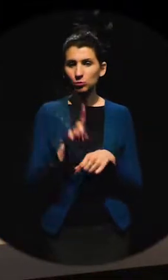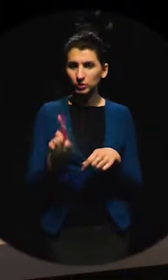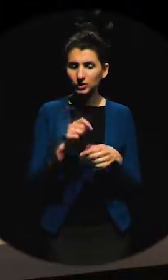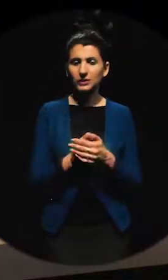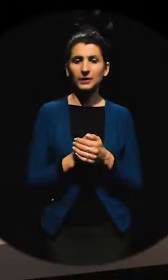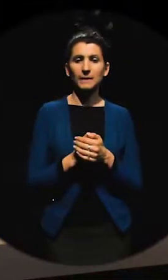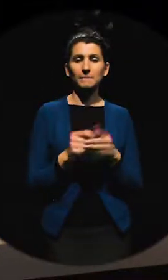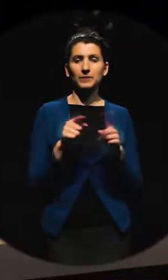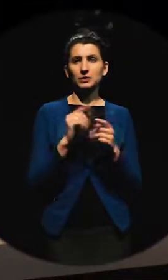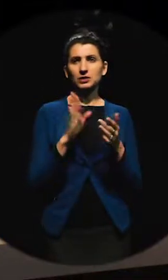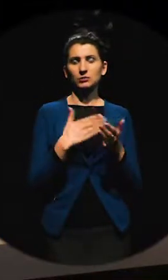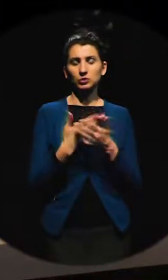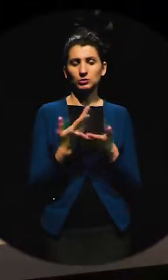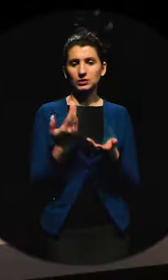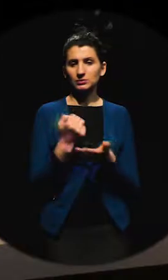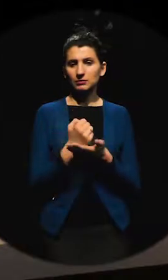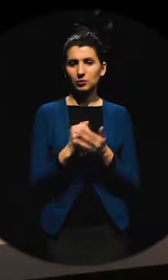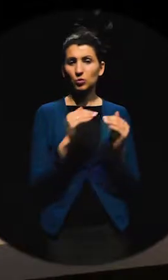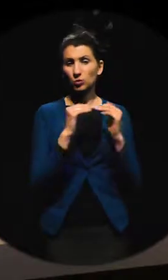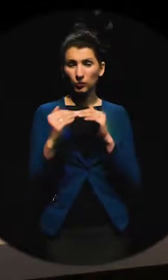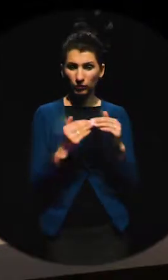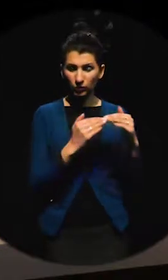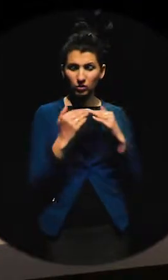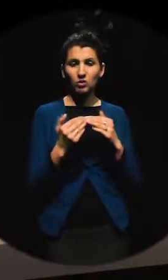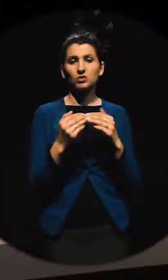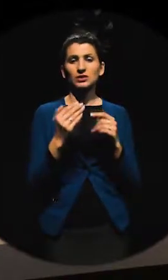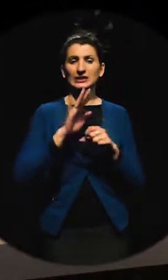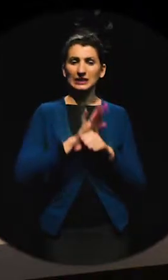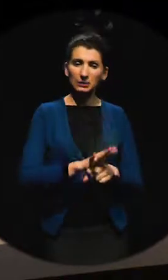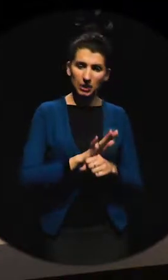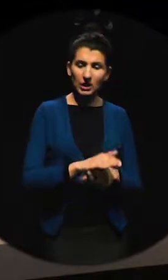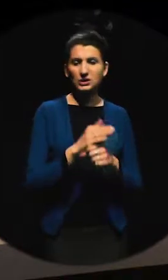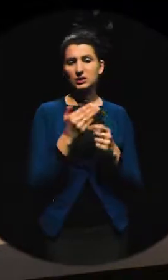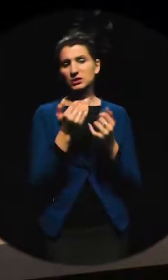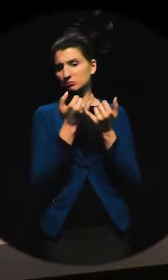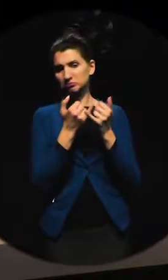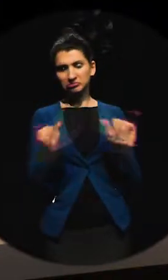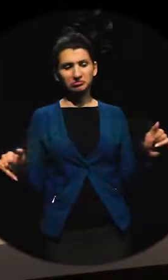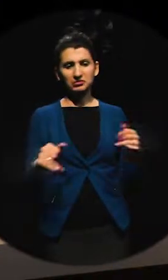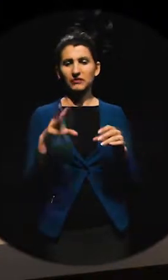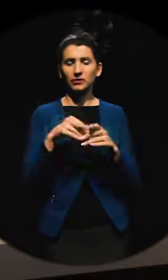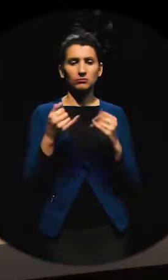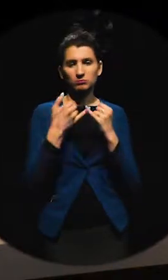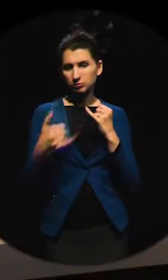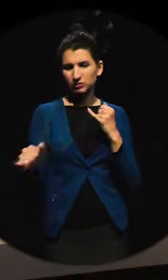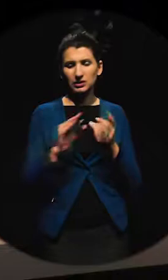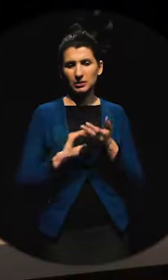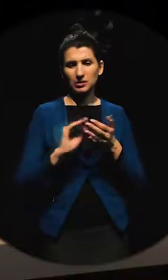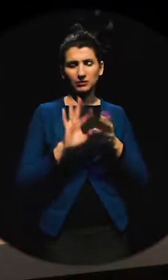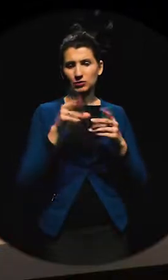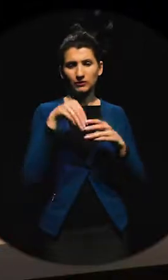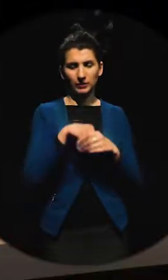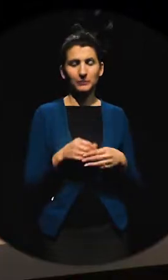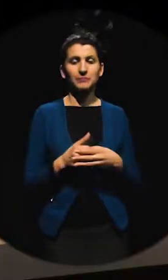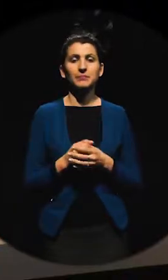publicznych, po kwestie równości i dyskryminacji, jeżeli chodzi tak o dyskurs itd.,